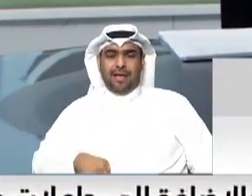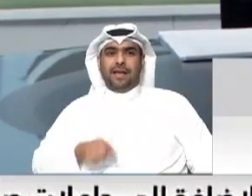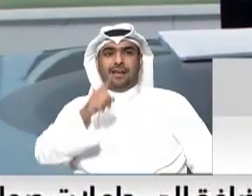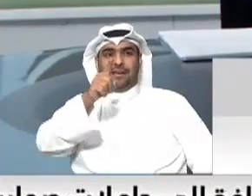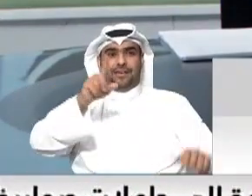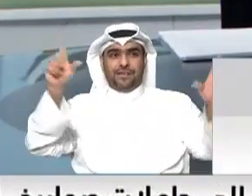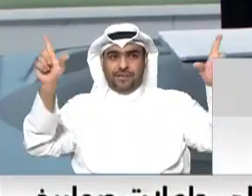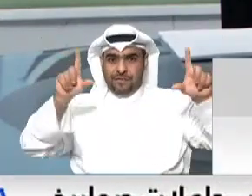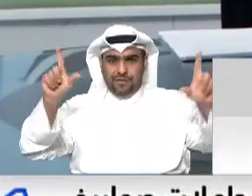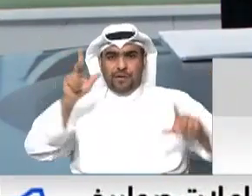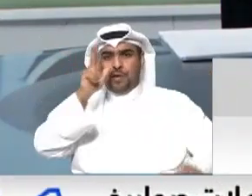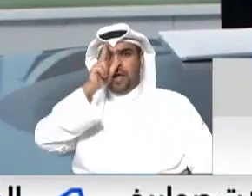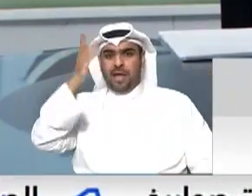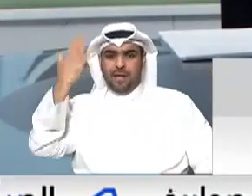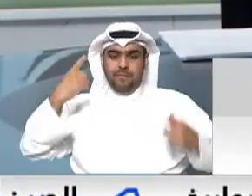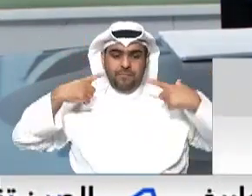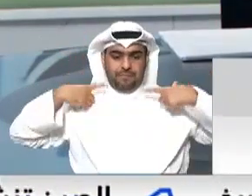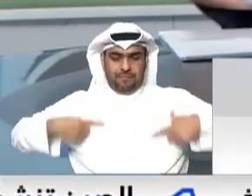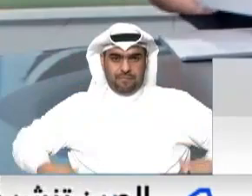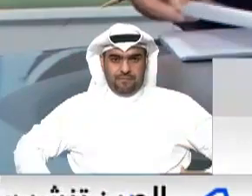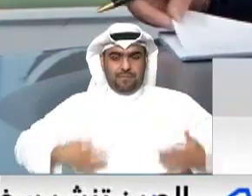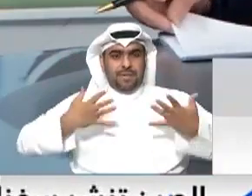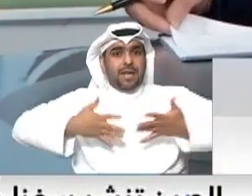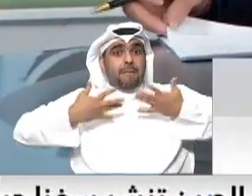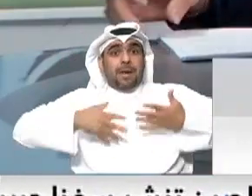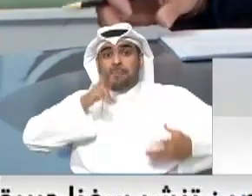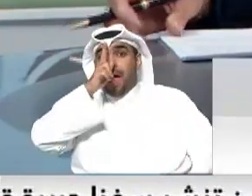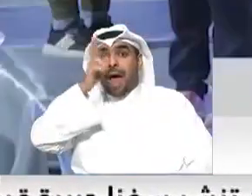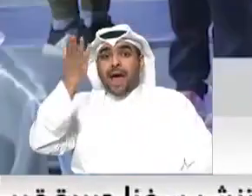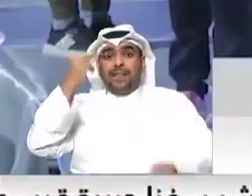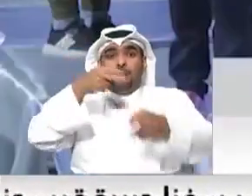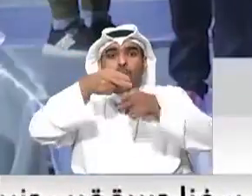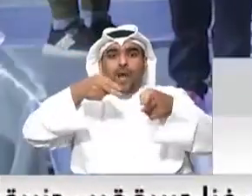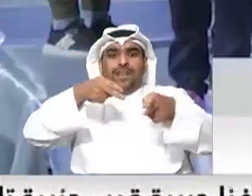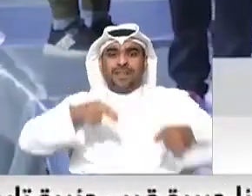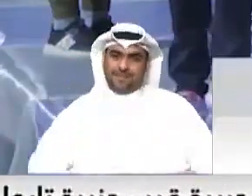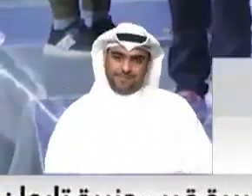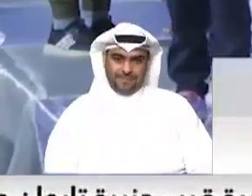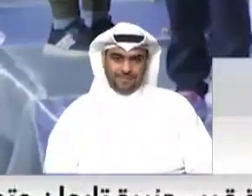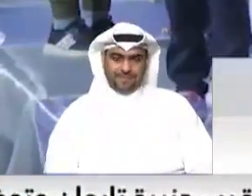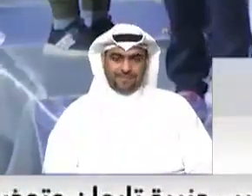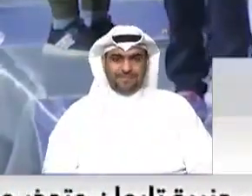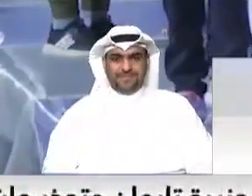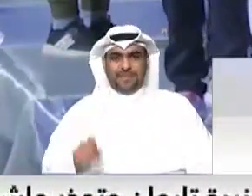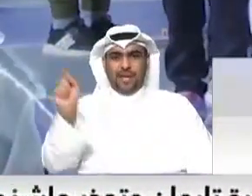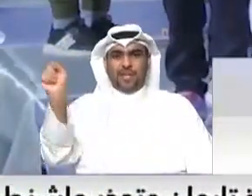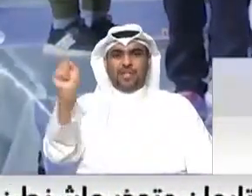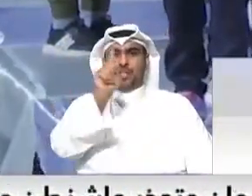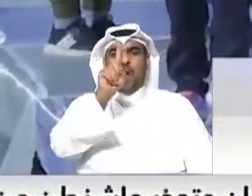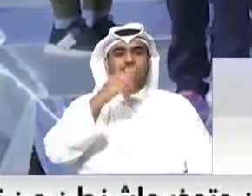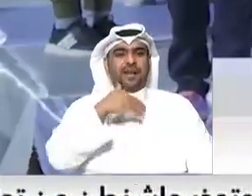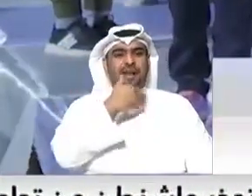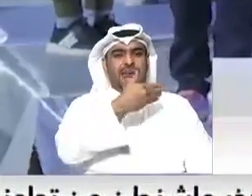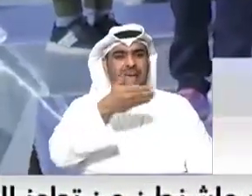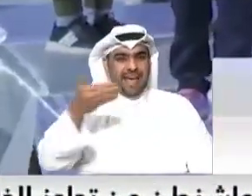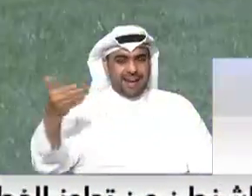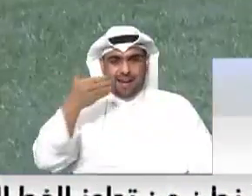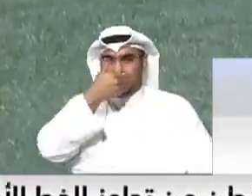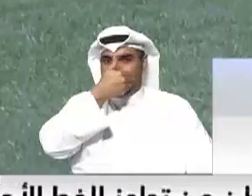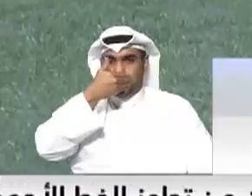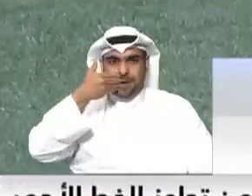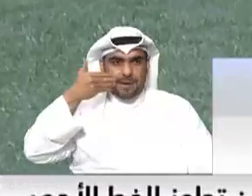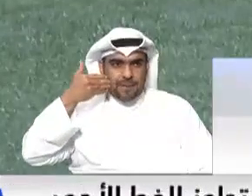الشعبيه وغيرها من الفعاليات شهر الخير مع معهد الكويت للابحاث العلميه